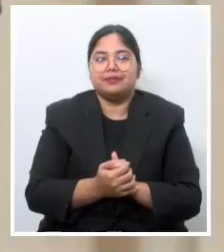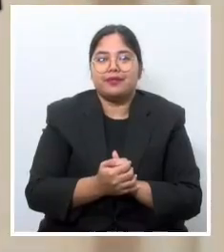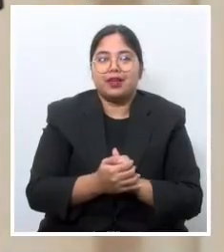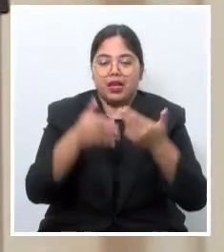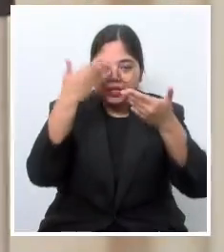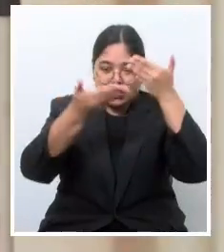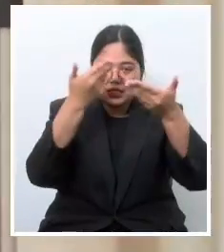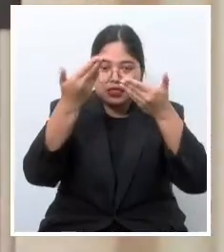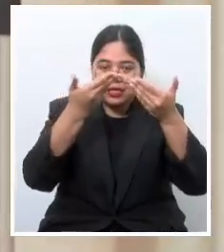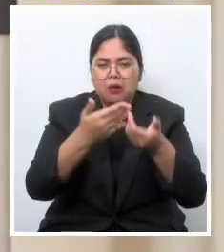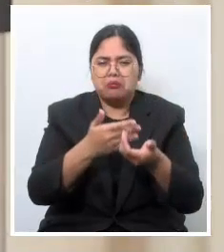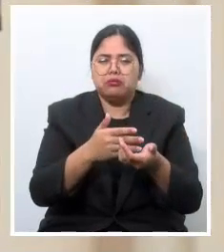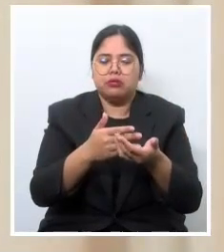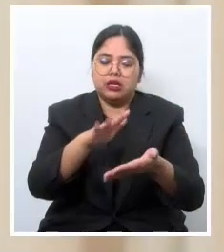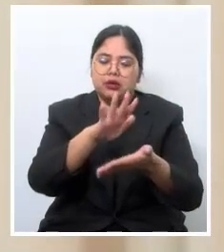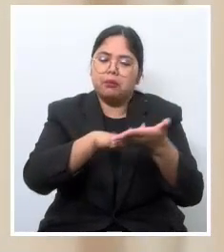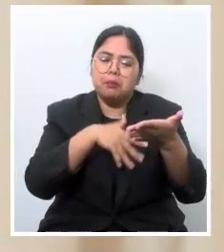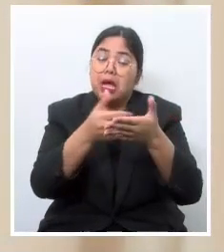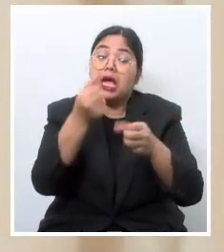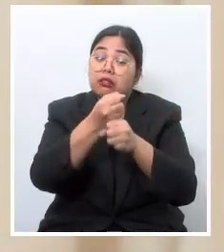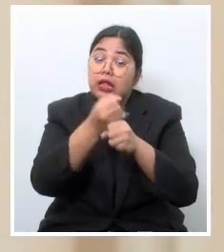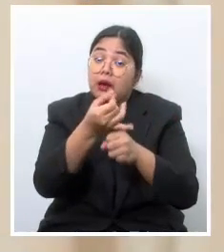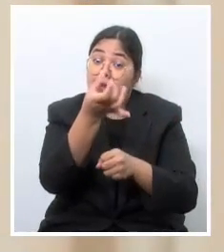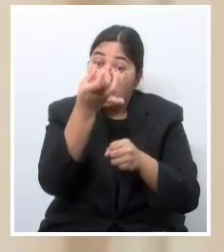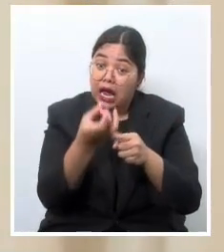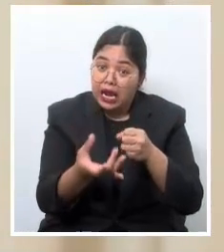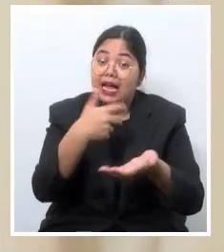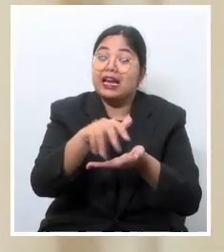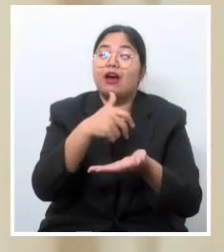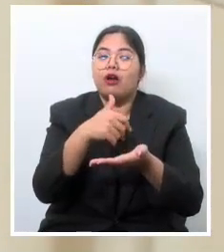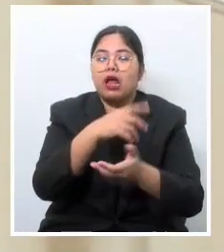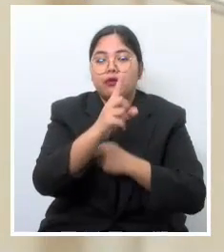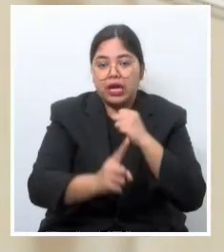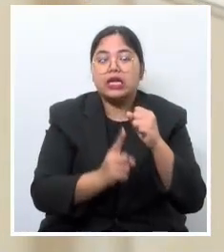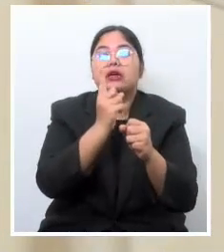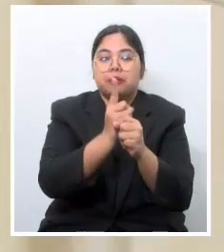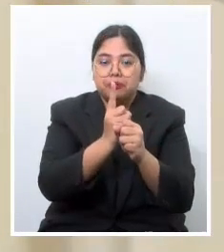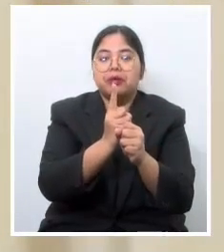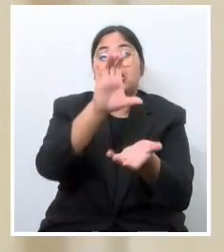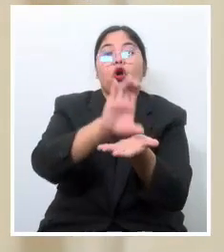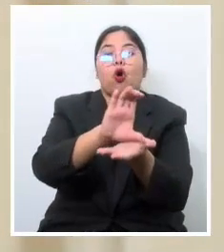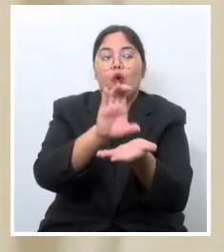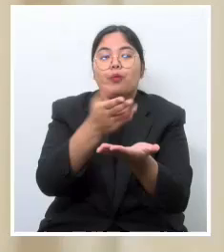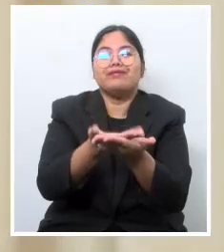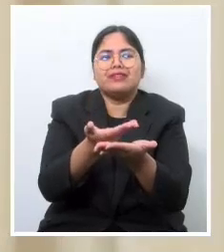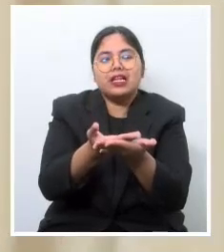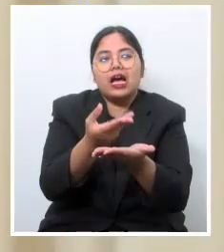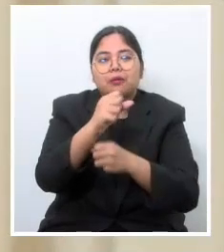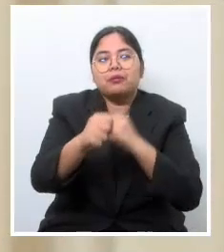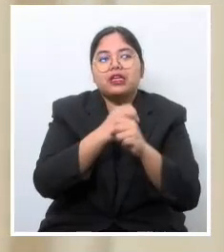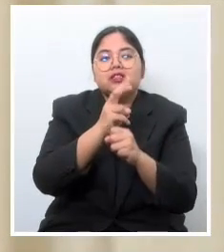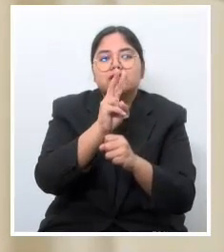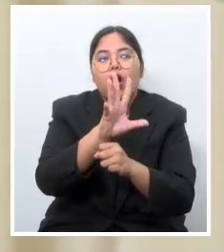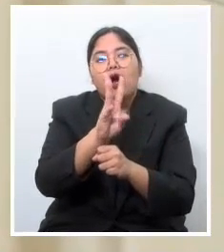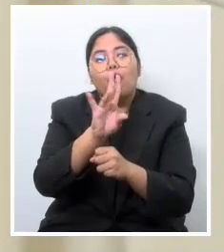กิจกรรมรายงานผลการดำเนินงานและแนวทางการดำเนินงานงานในปีงบประมาณพุทธศัก2568